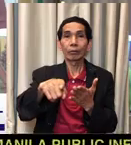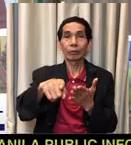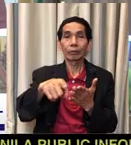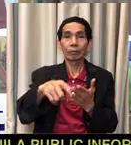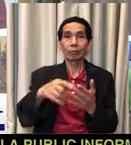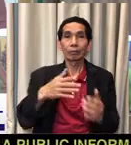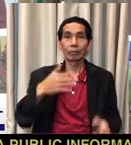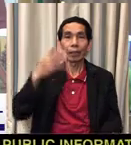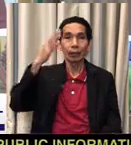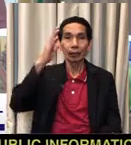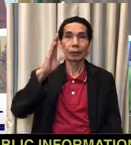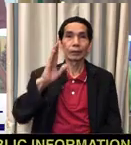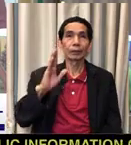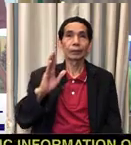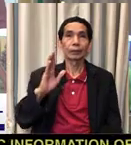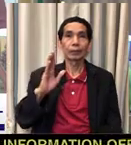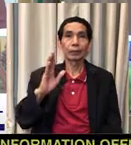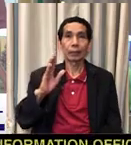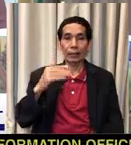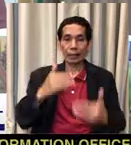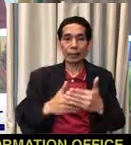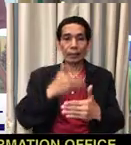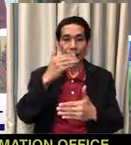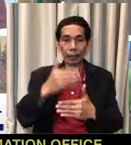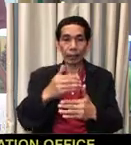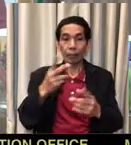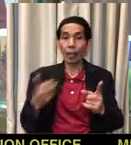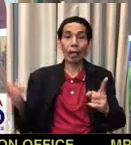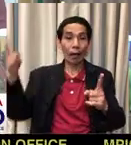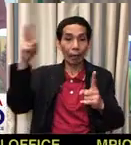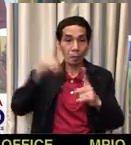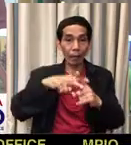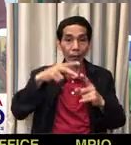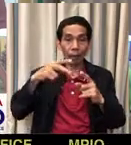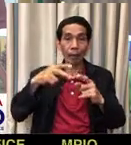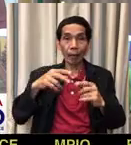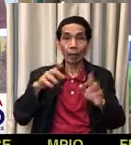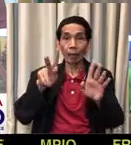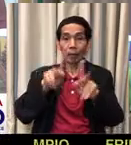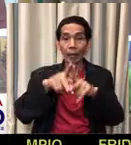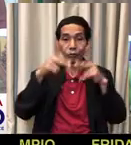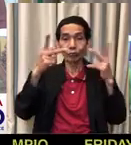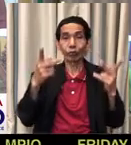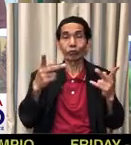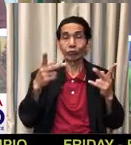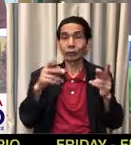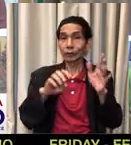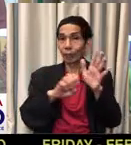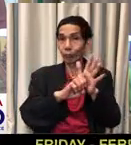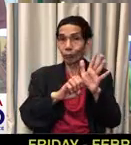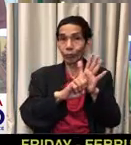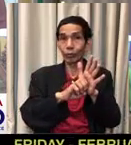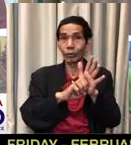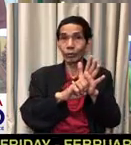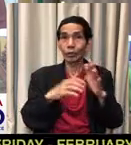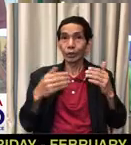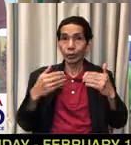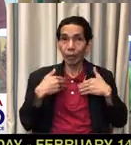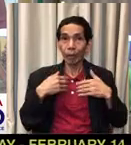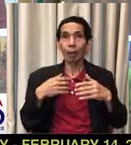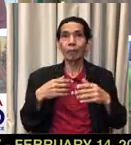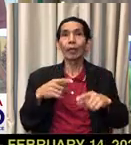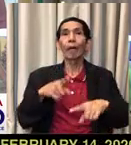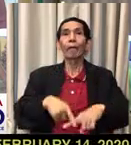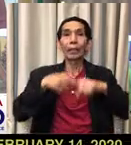Nako, Diyos ko. Susunod, pag mag-a-apply ka ng birth certificate ng passport, you have a